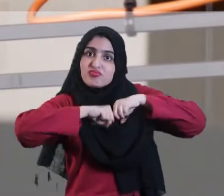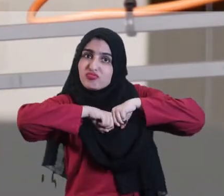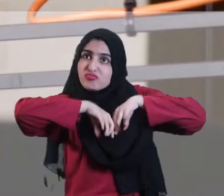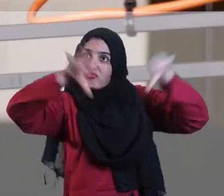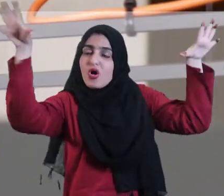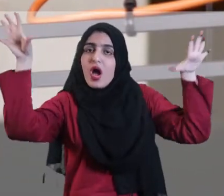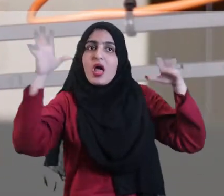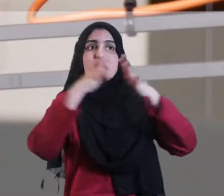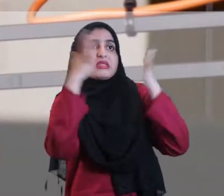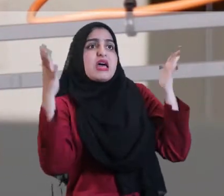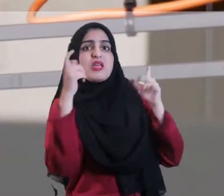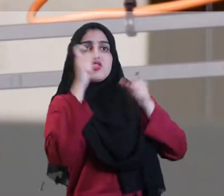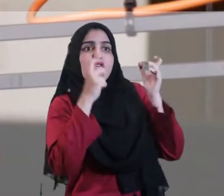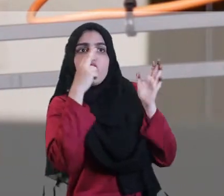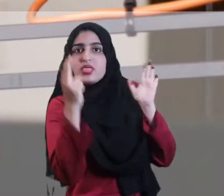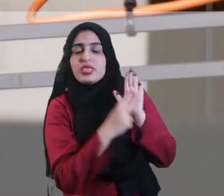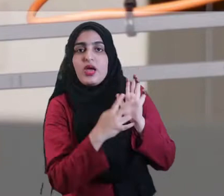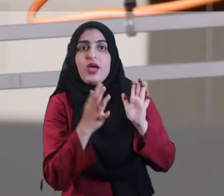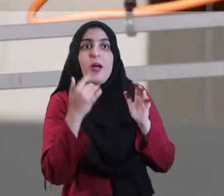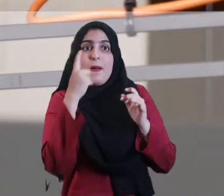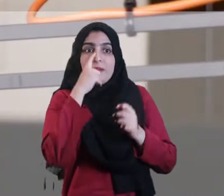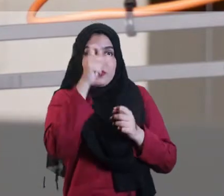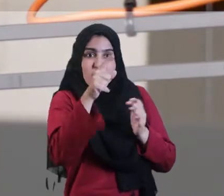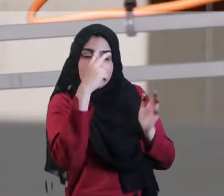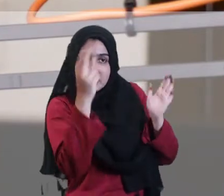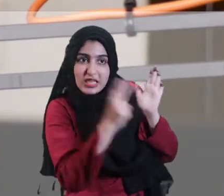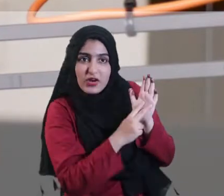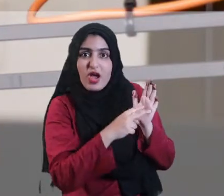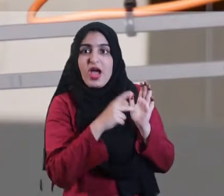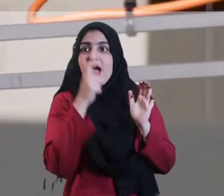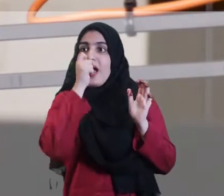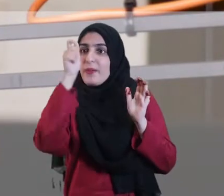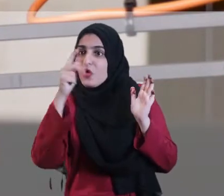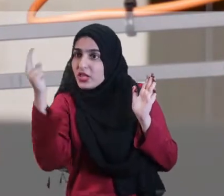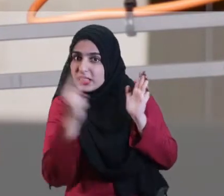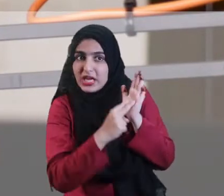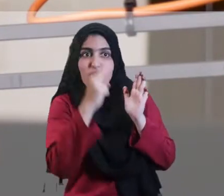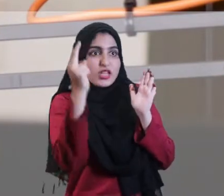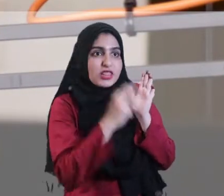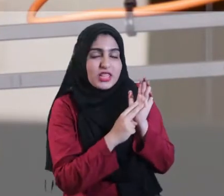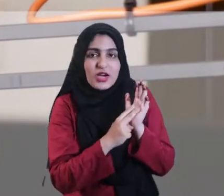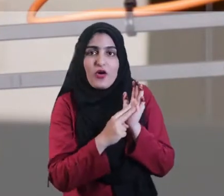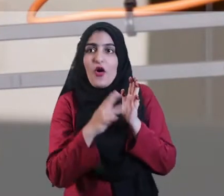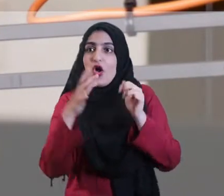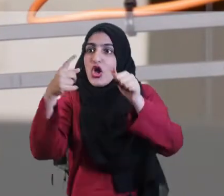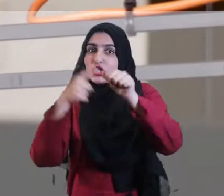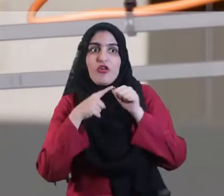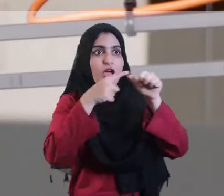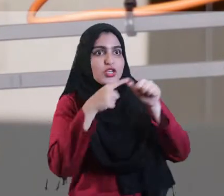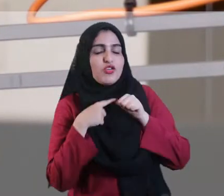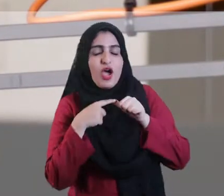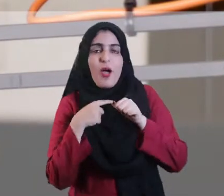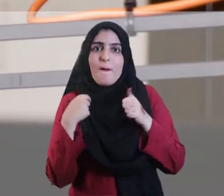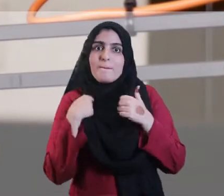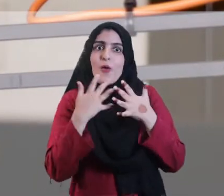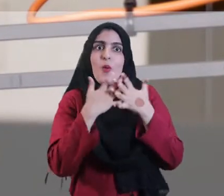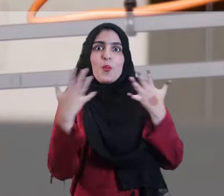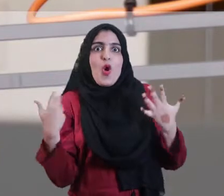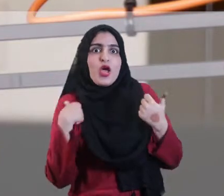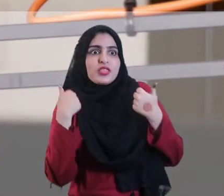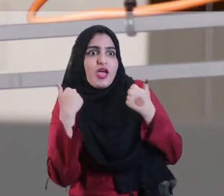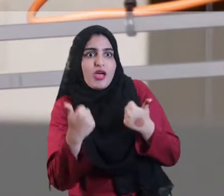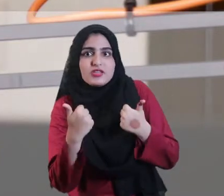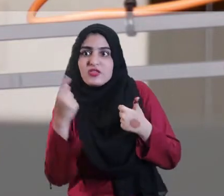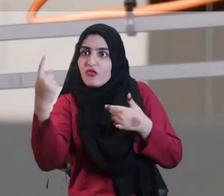जब तक कि आपके वजन 600 गुड वेरी गुड फीडबैक जब आपके पास पहुंची आपने तो ऐसी मुझे याद कैसे रिस्पोंस है हैरानी होगी कि चलता-फिरता